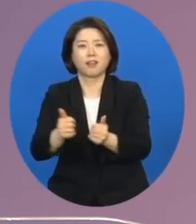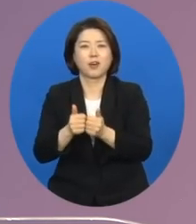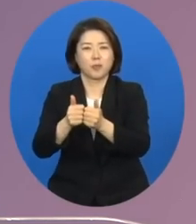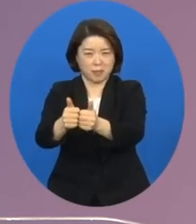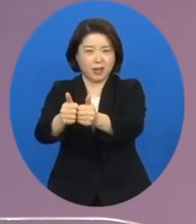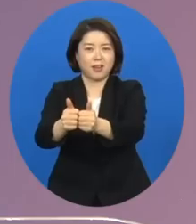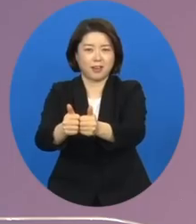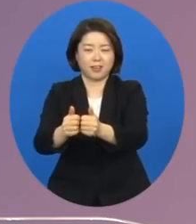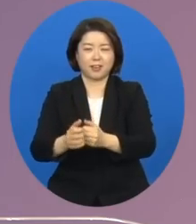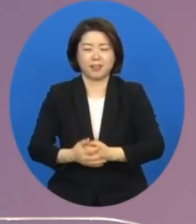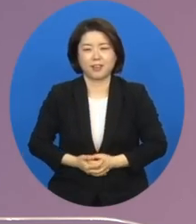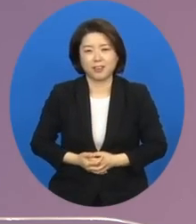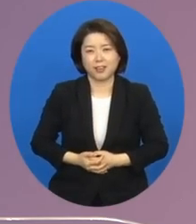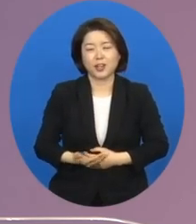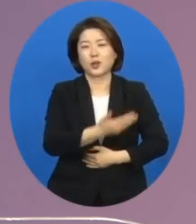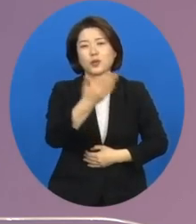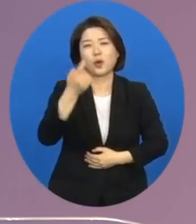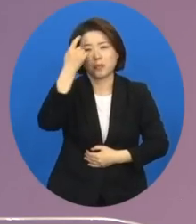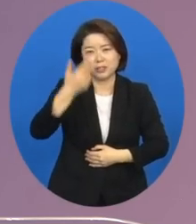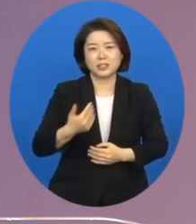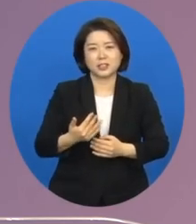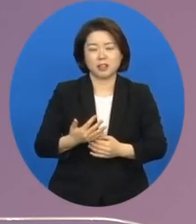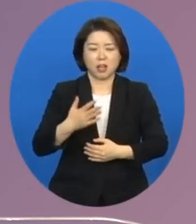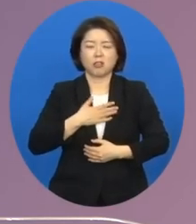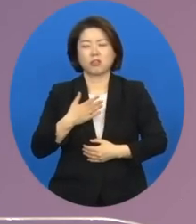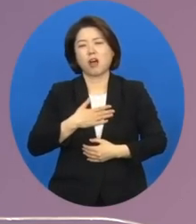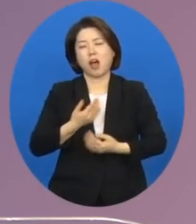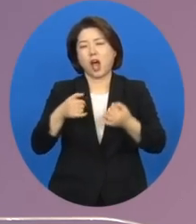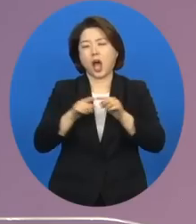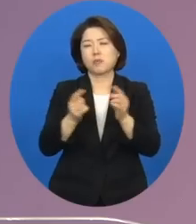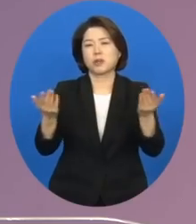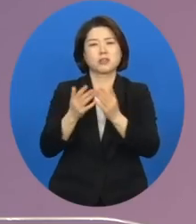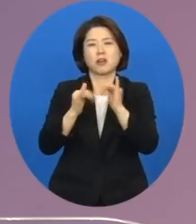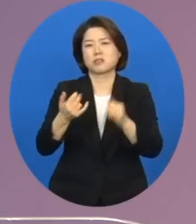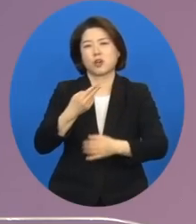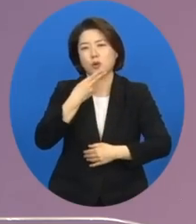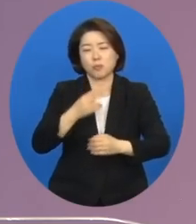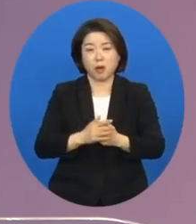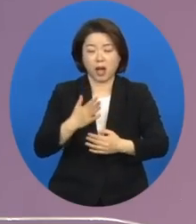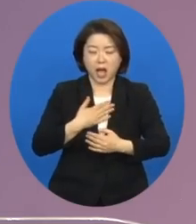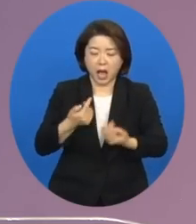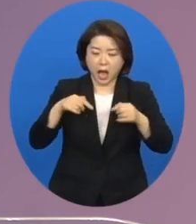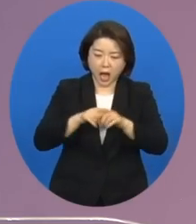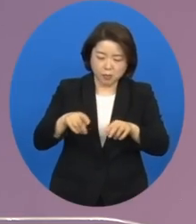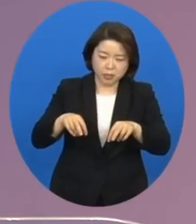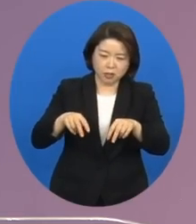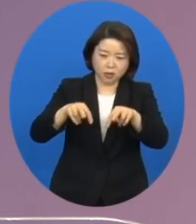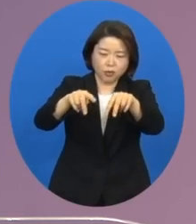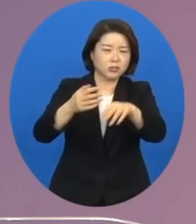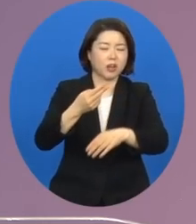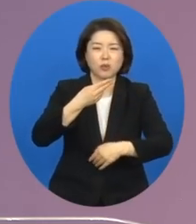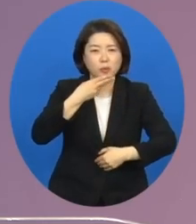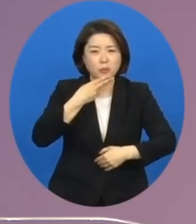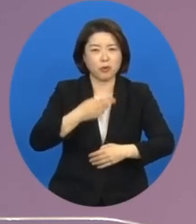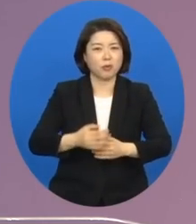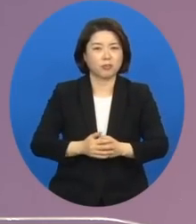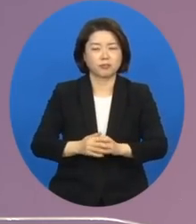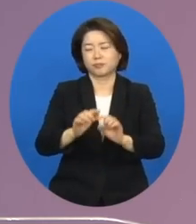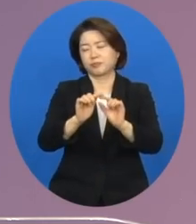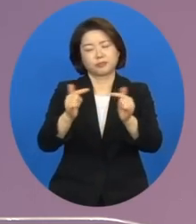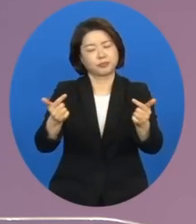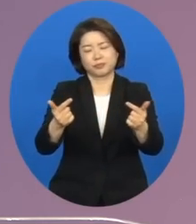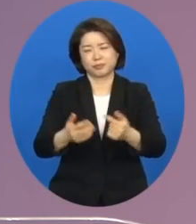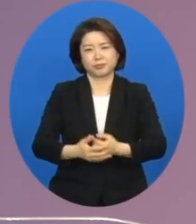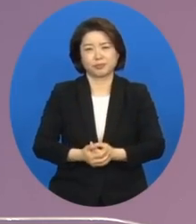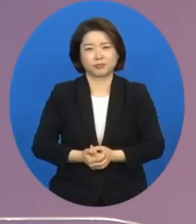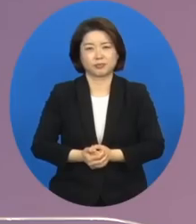그렇게 질문할지 모르겠습니다 전 동역자가 없어요 전 함께 걸을 사람이 없어요 여러분 아니에요